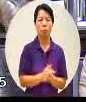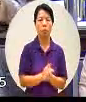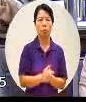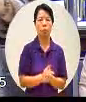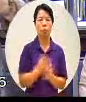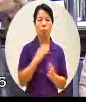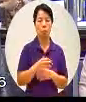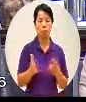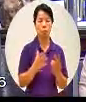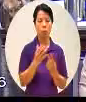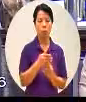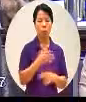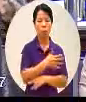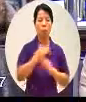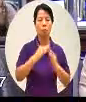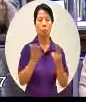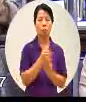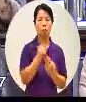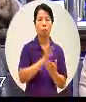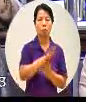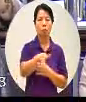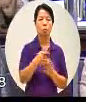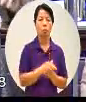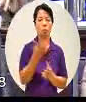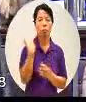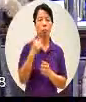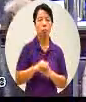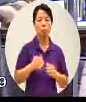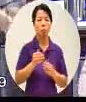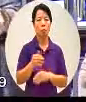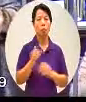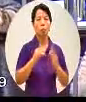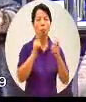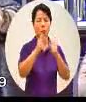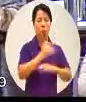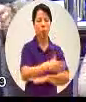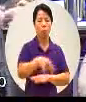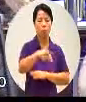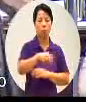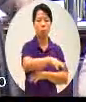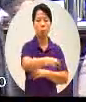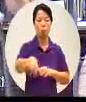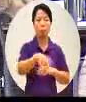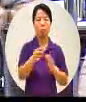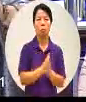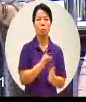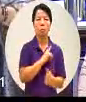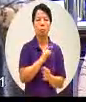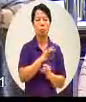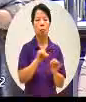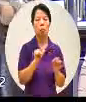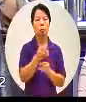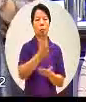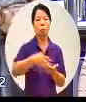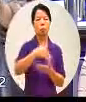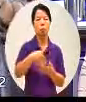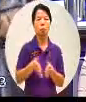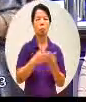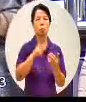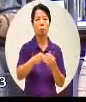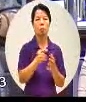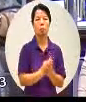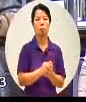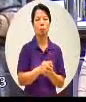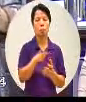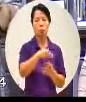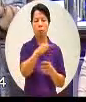即摆管区合并了吼，过去因为高雄县每一个乡镇，因拢家己做土地条约，所以问题又